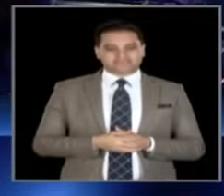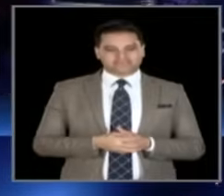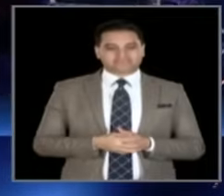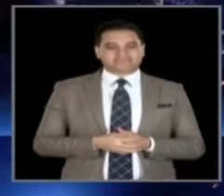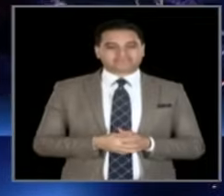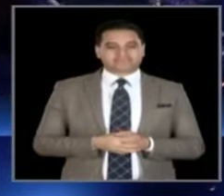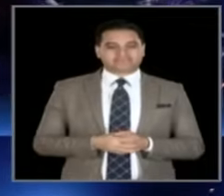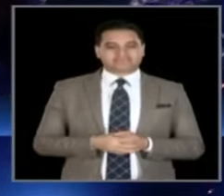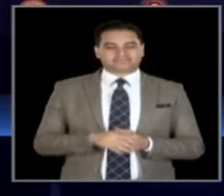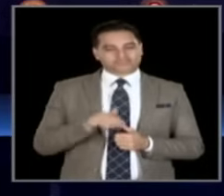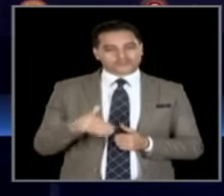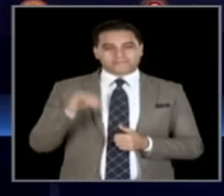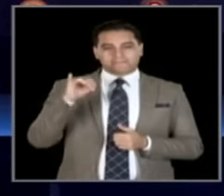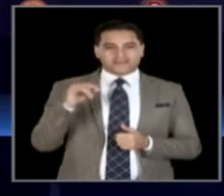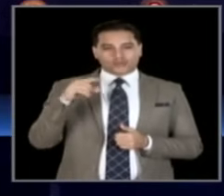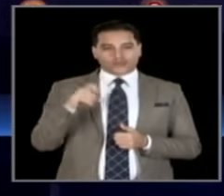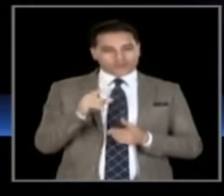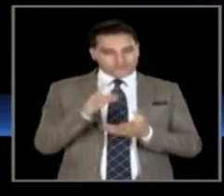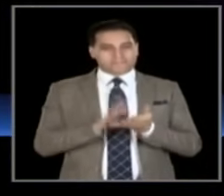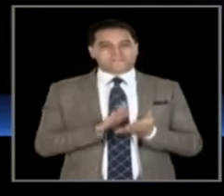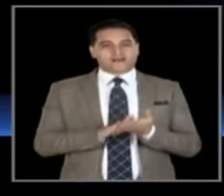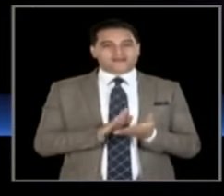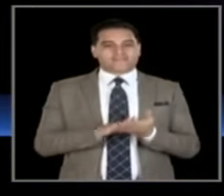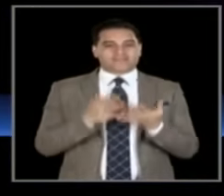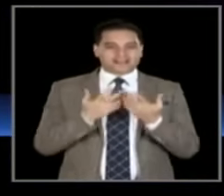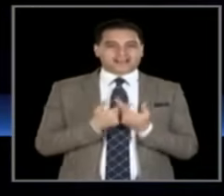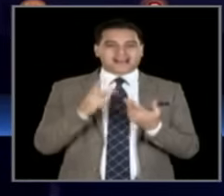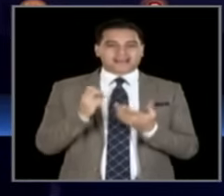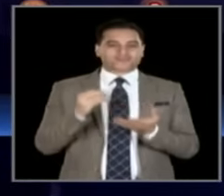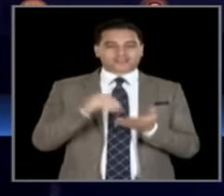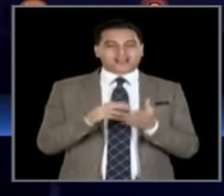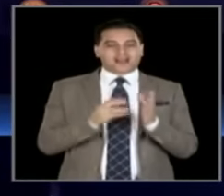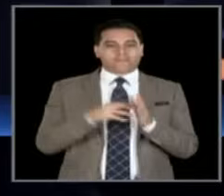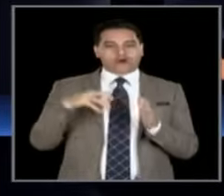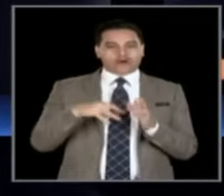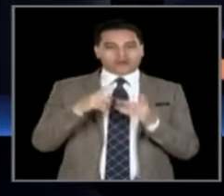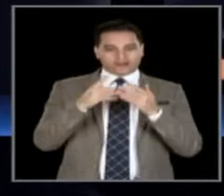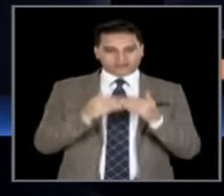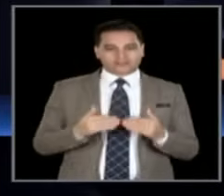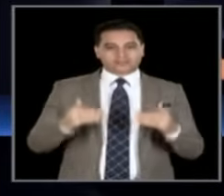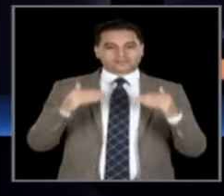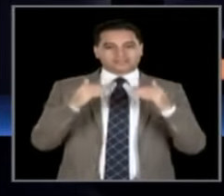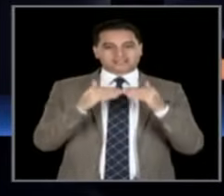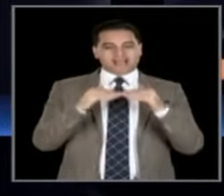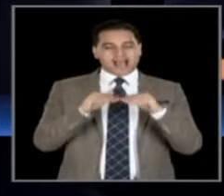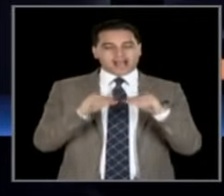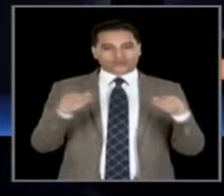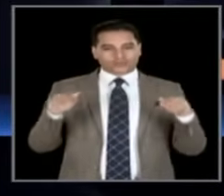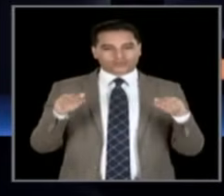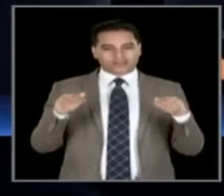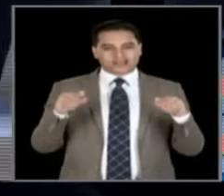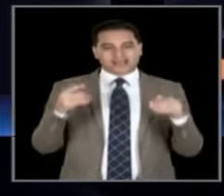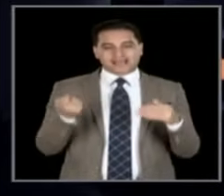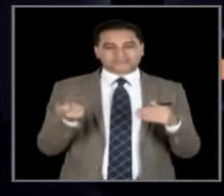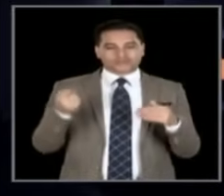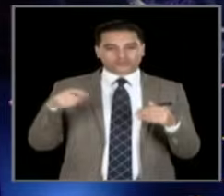عليك مش ممكن يا ميدو برافو عليك 25 نقطه لجمع القاره النتيجه تعادل